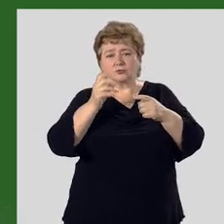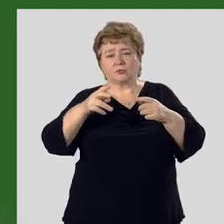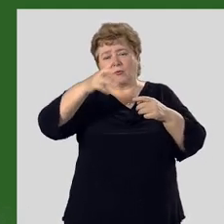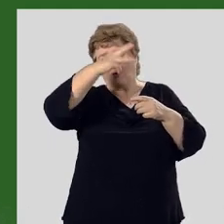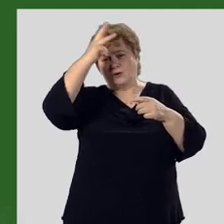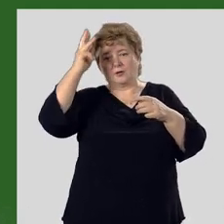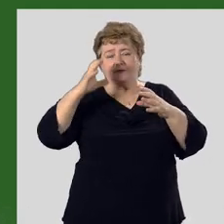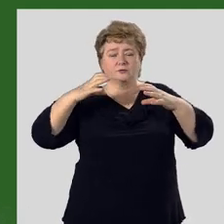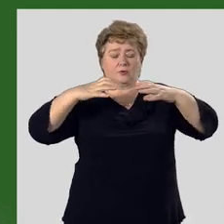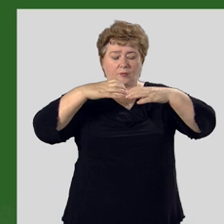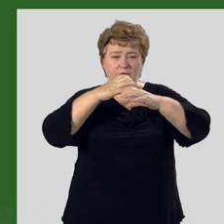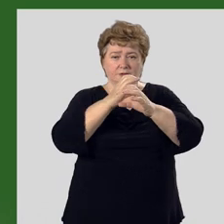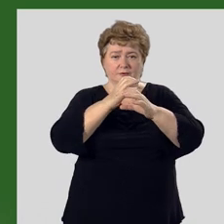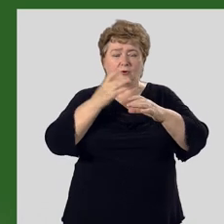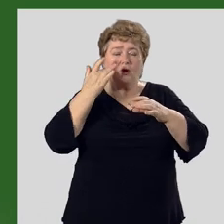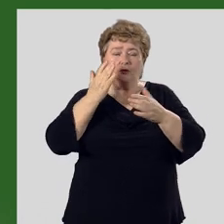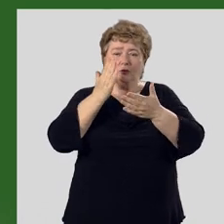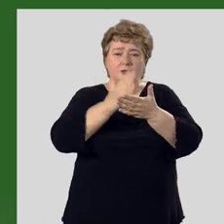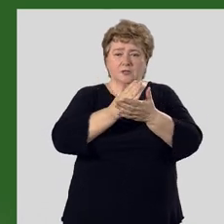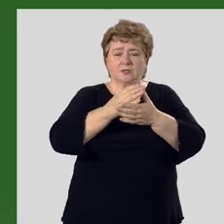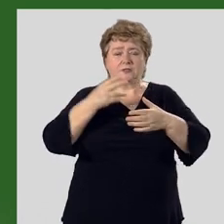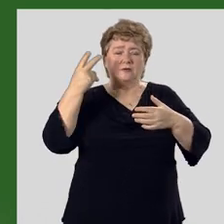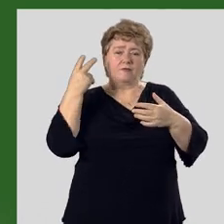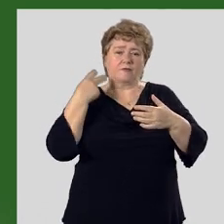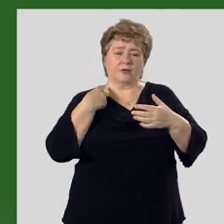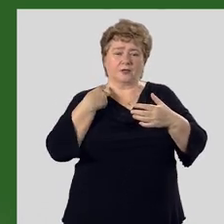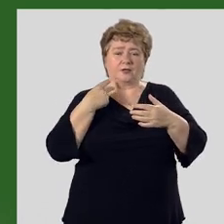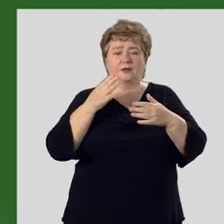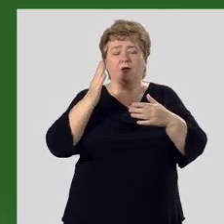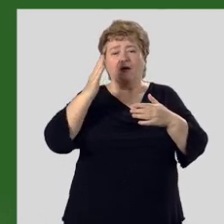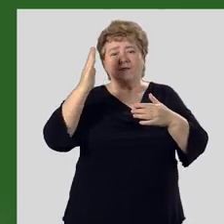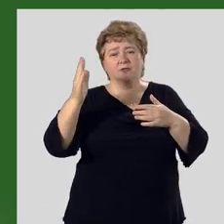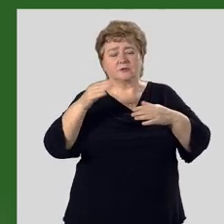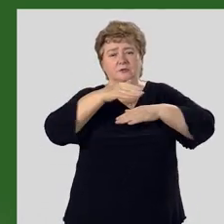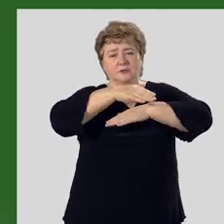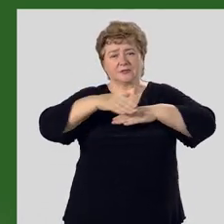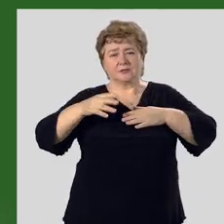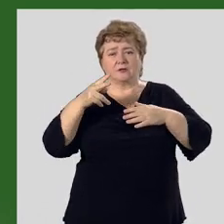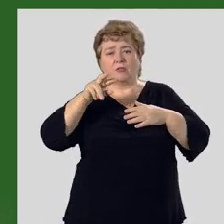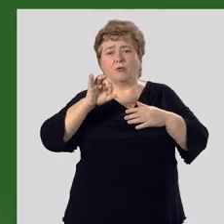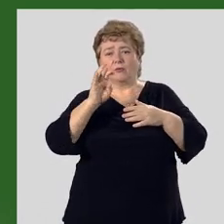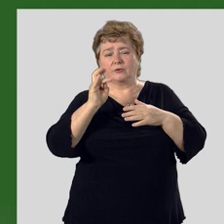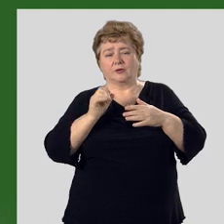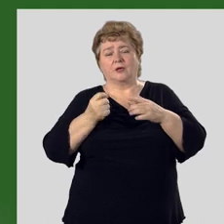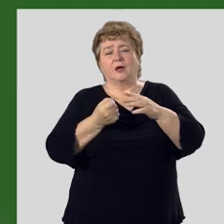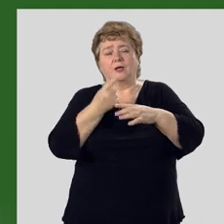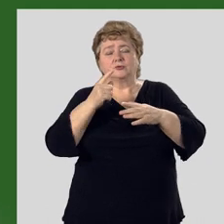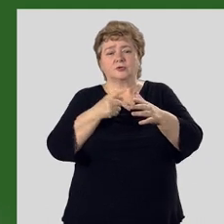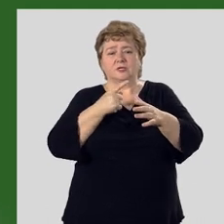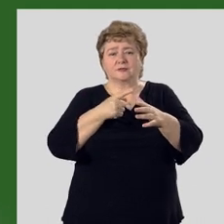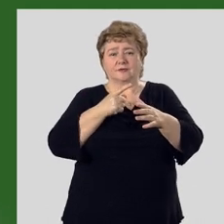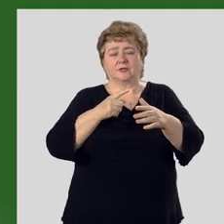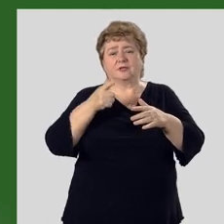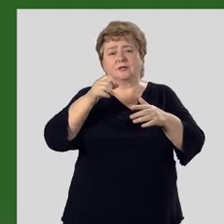королевскую обсерваторию, находящуюся в Англии, на восточной окраине Лондона. Отсюда и